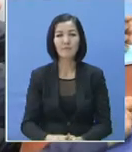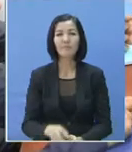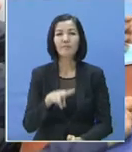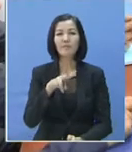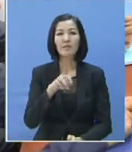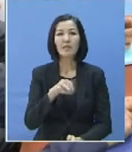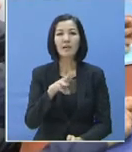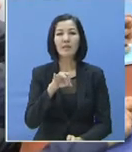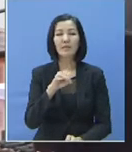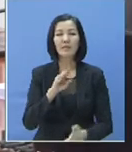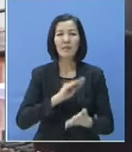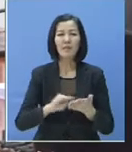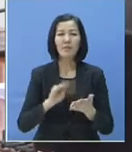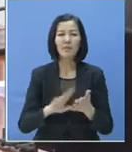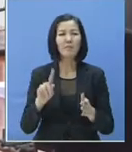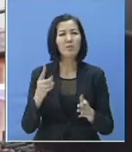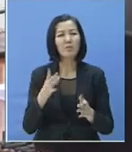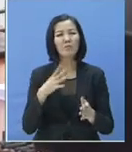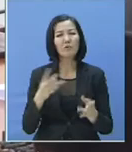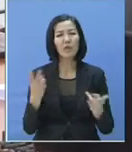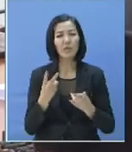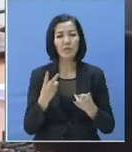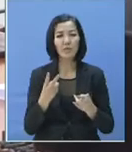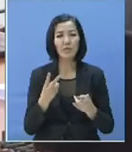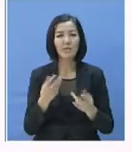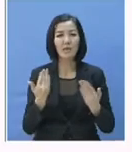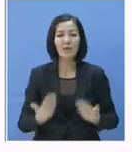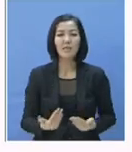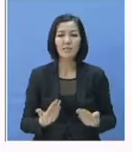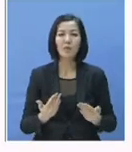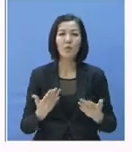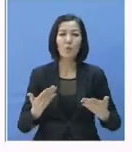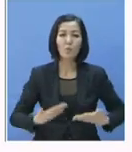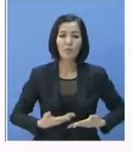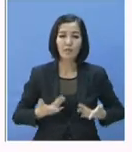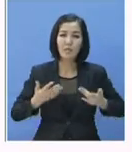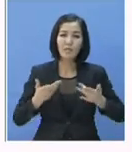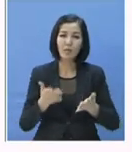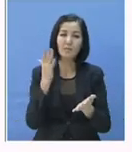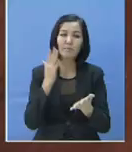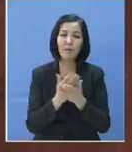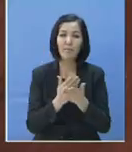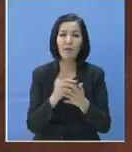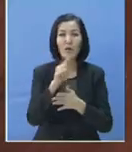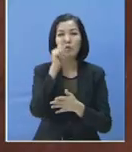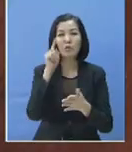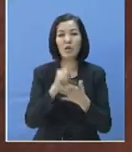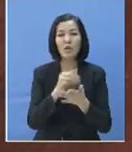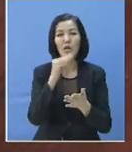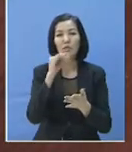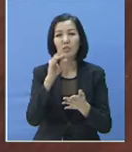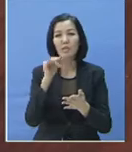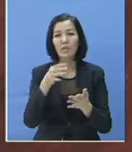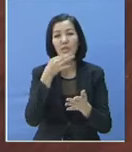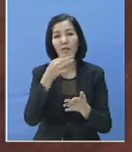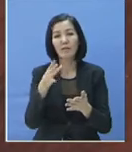Латын әліпбиі не үшін қажет? Латын әліпбиінің қазіргі заман талабына сай сұранысы бар ма? Қоғамға қозғау салған осы бір сауал Жаркент жерінде де